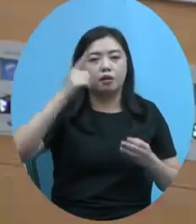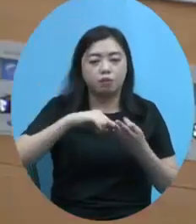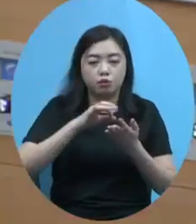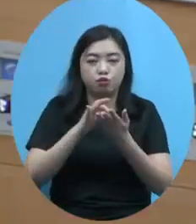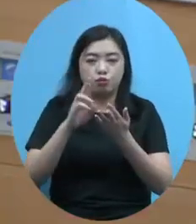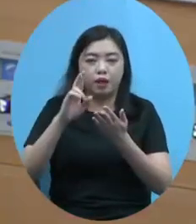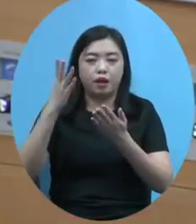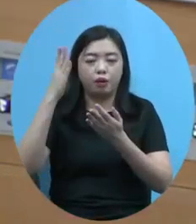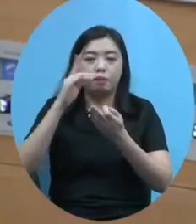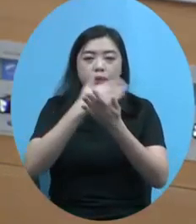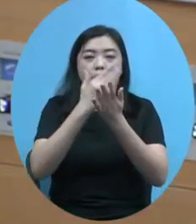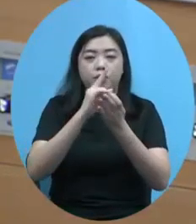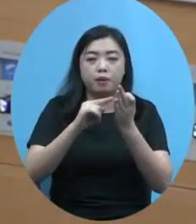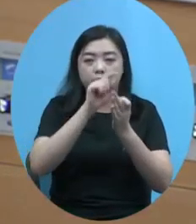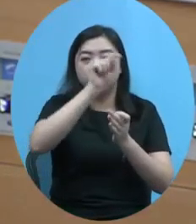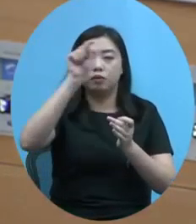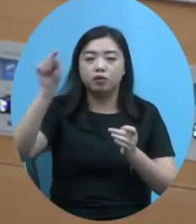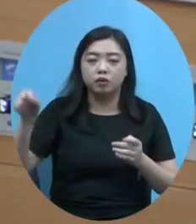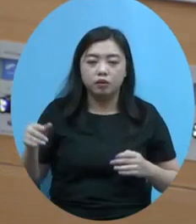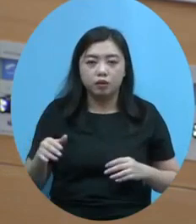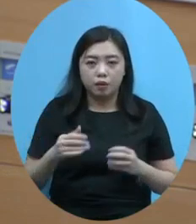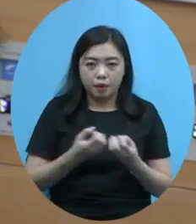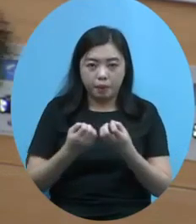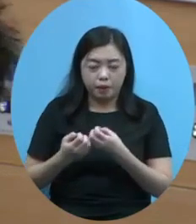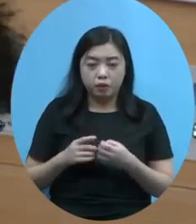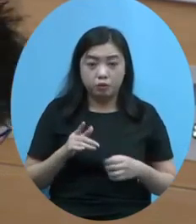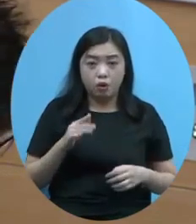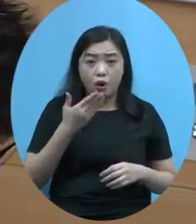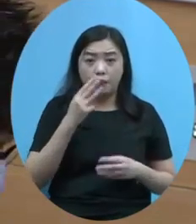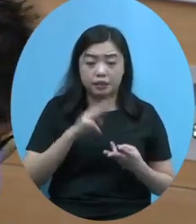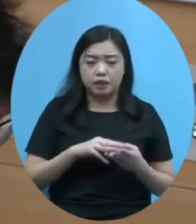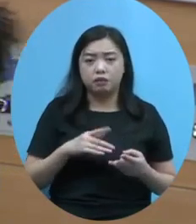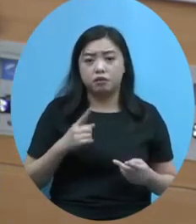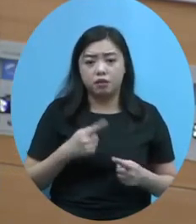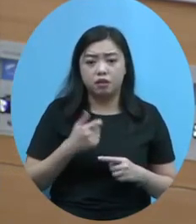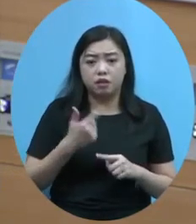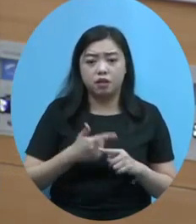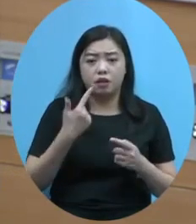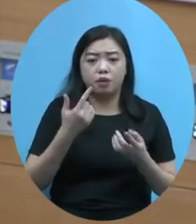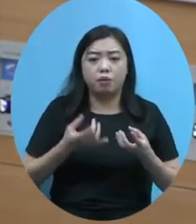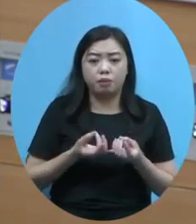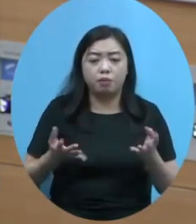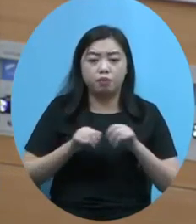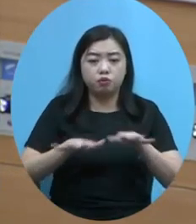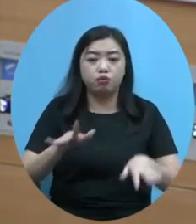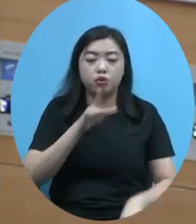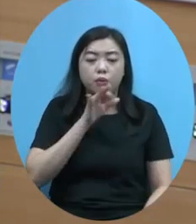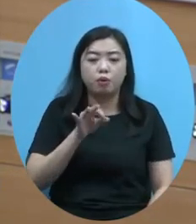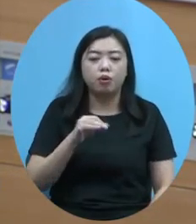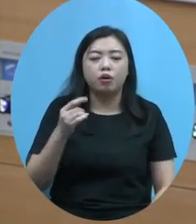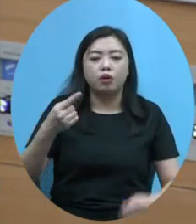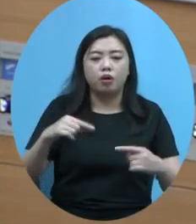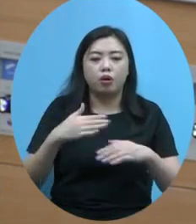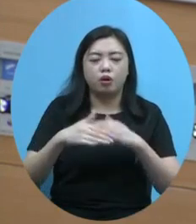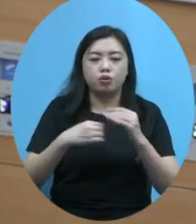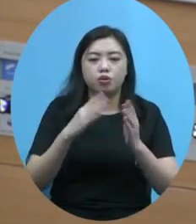即都有好多地方出現一個個案啦。想問一下何文田區其實而家係咪已經出現一個爆發咧？同埋輸入個案嗰度